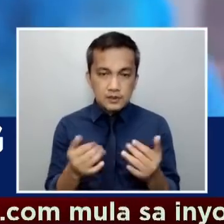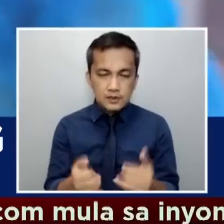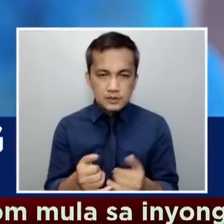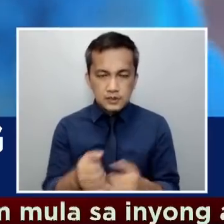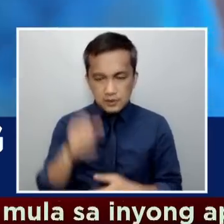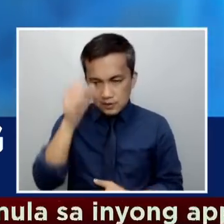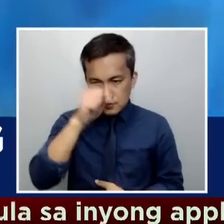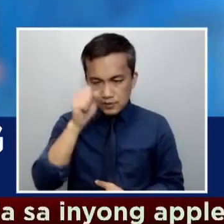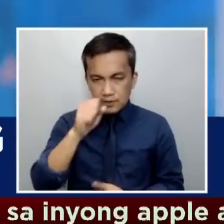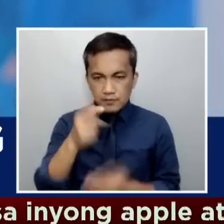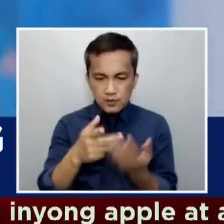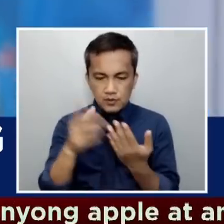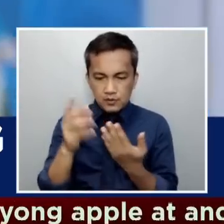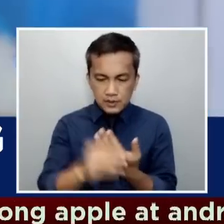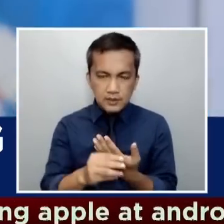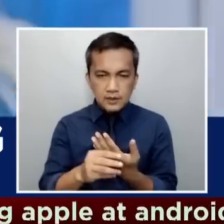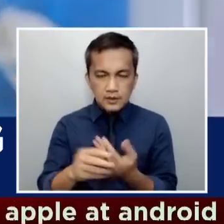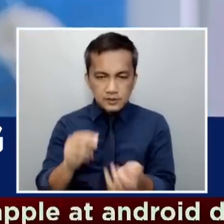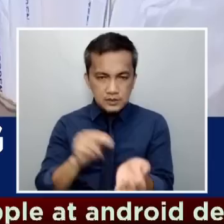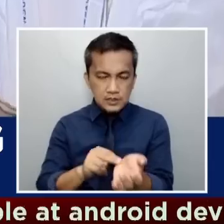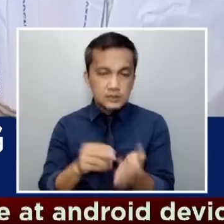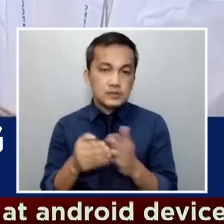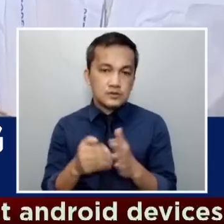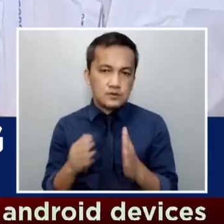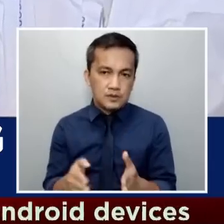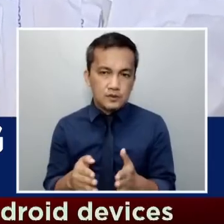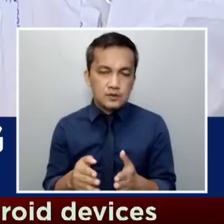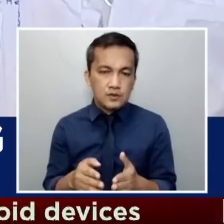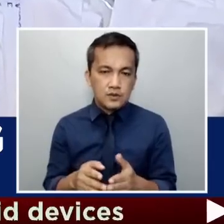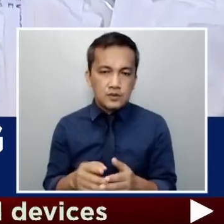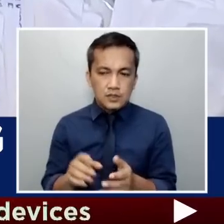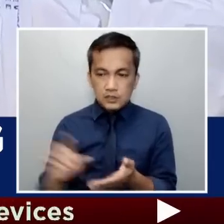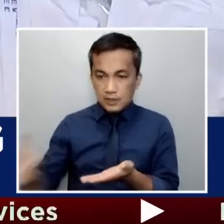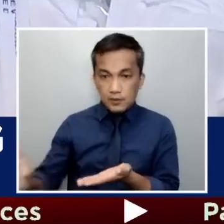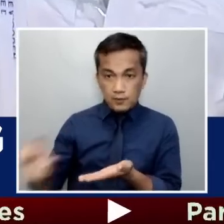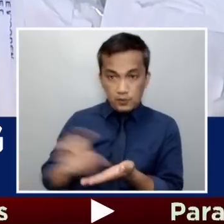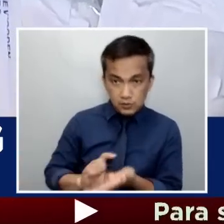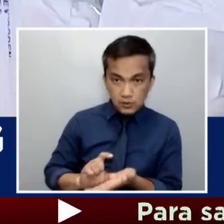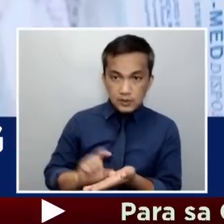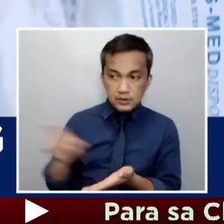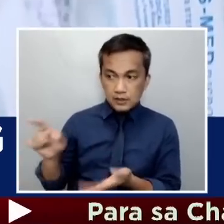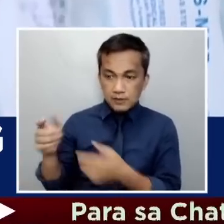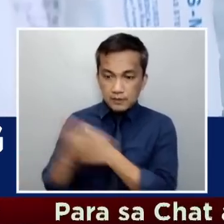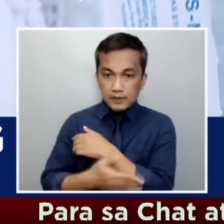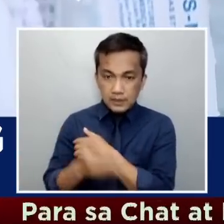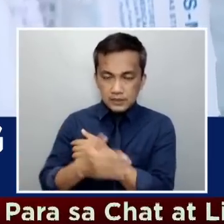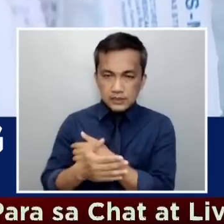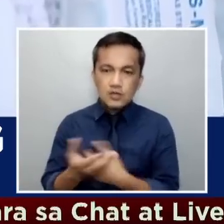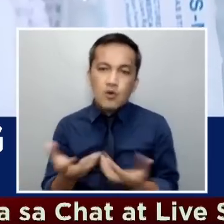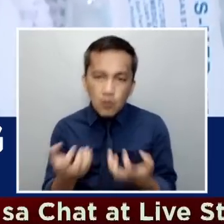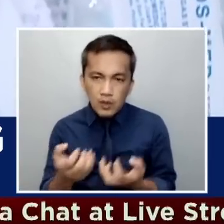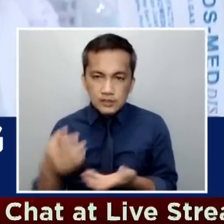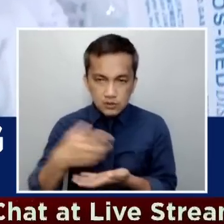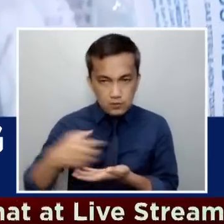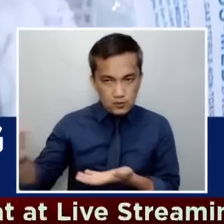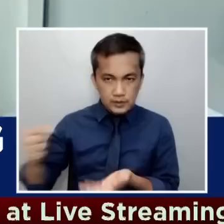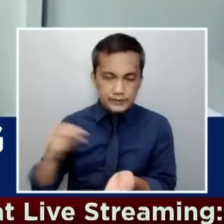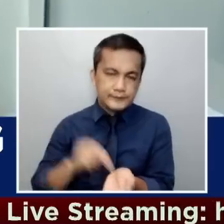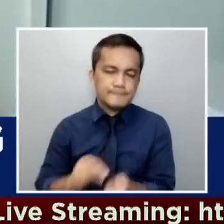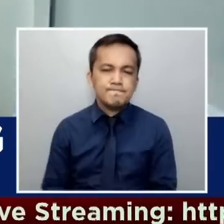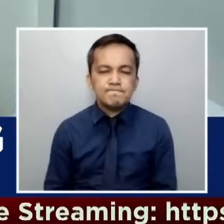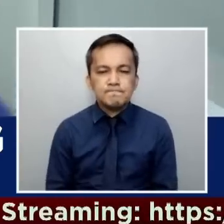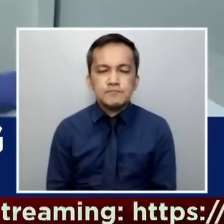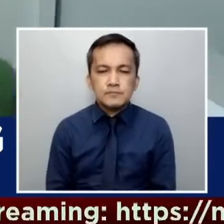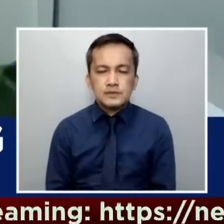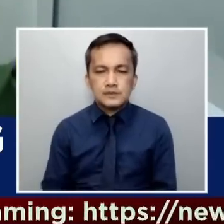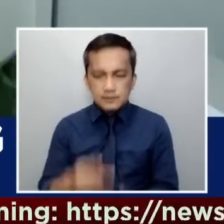scholarship program para sa nursing students na popondohan ng mga bansang nagnanais kumuha sa kanila. Bahagi rin